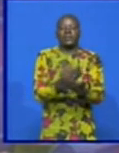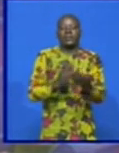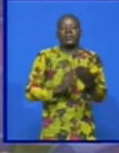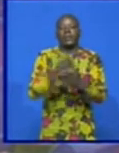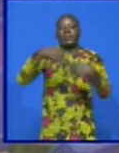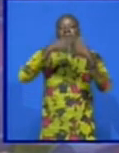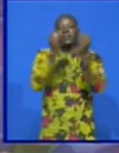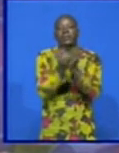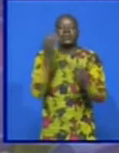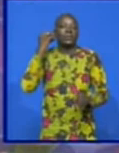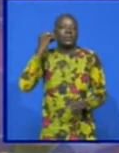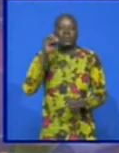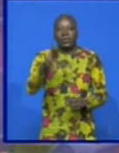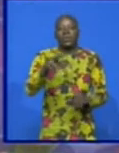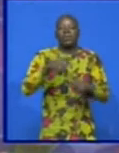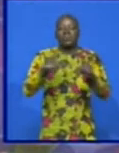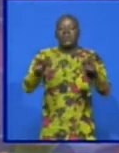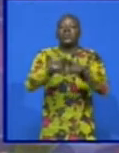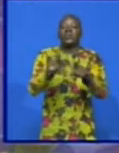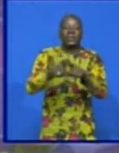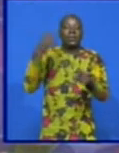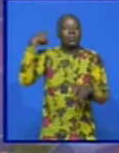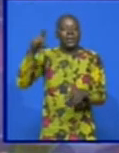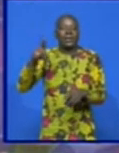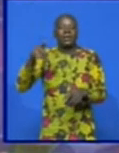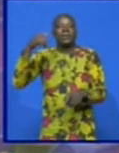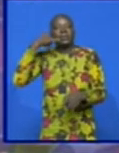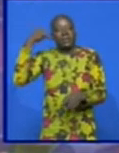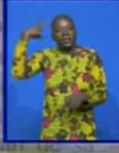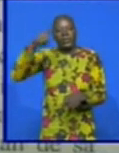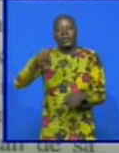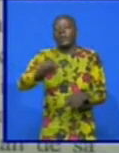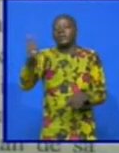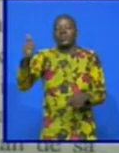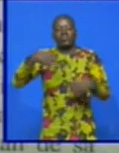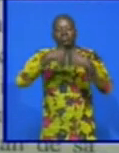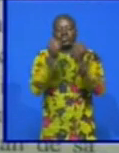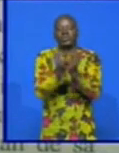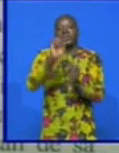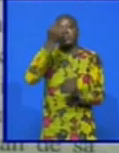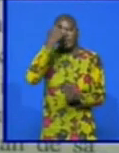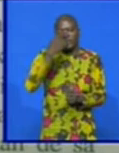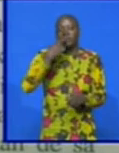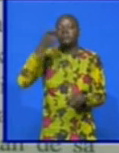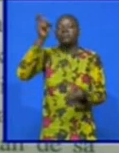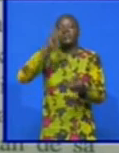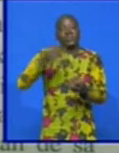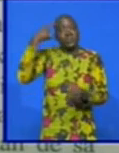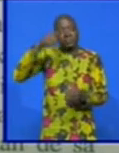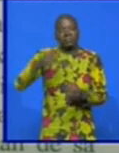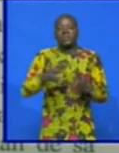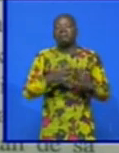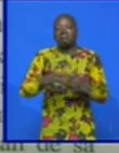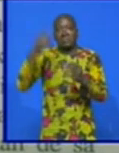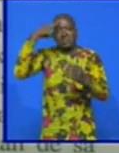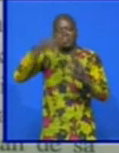minières, mais aussi par les téléphonies mobiles et les grandes sociétés d'État. Et en plus, il faut créer une usine de raffinage de